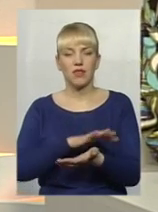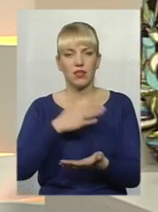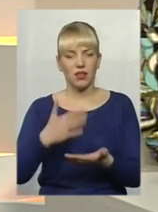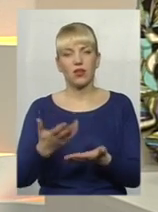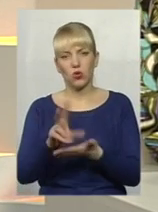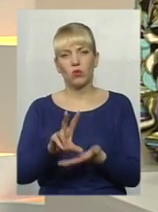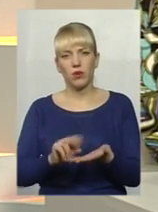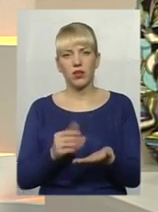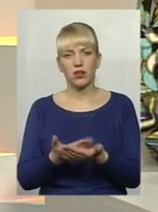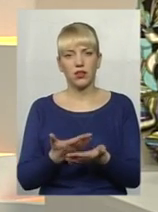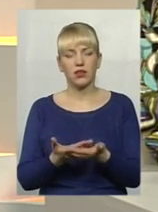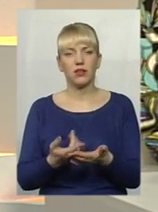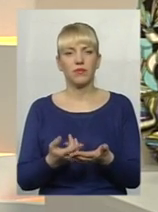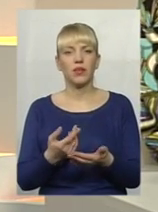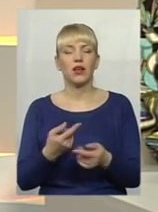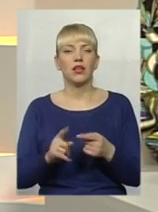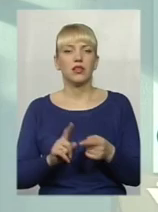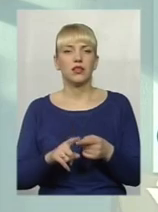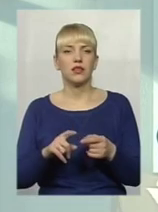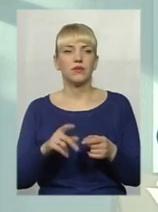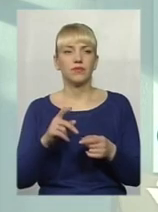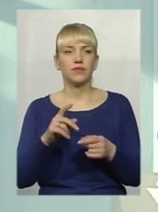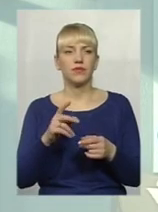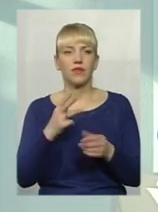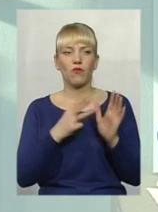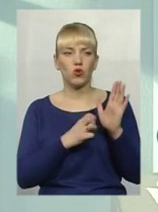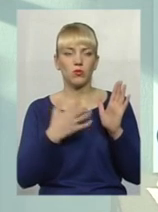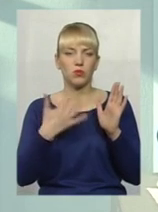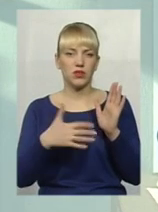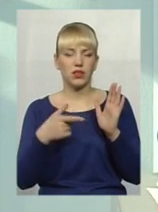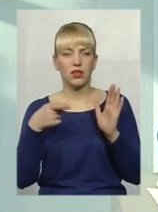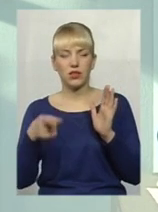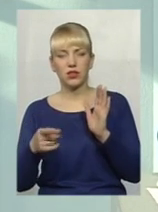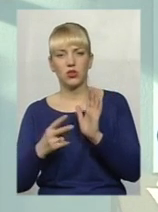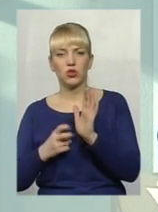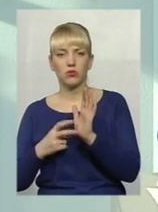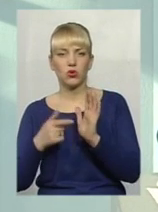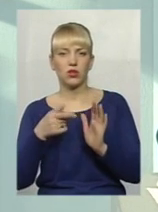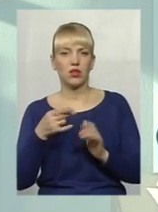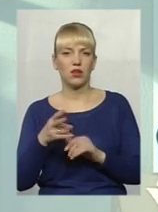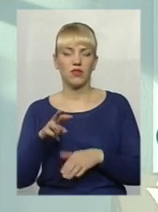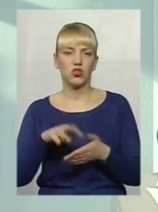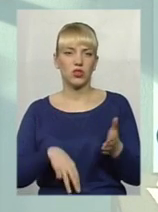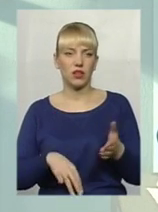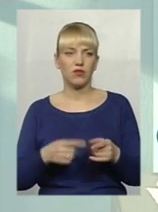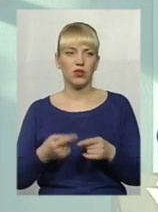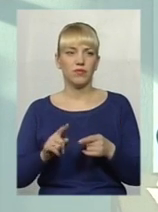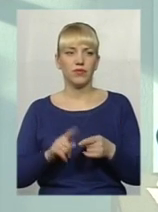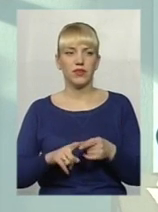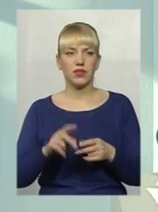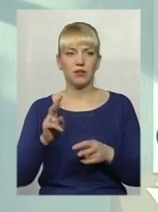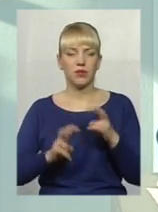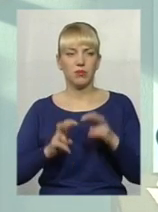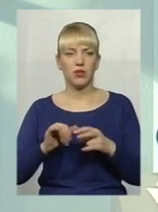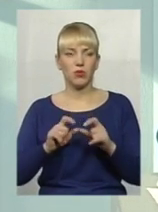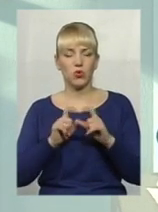До прикладу, це 82 стаття адмінкодексу, і вона від 850 до 1700 гривень штрафу, це підприємство